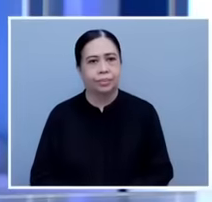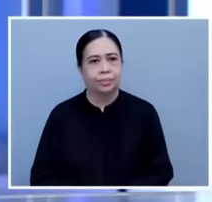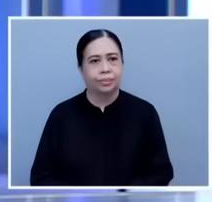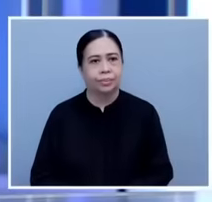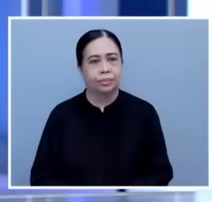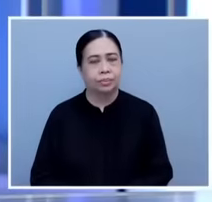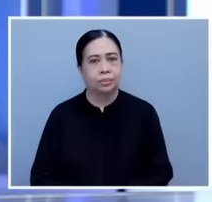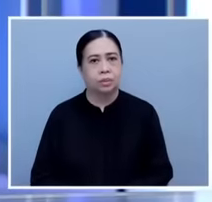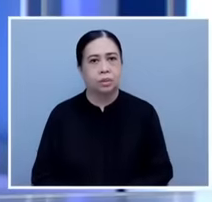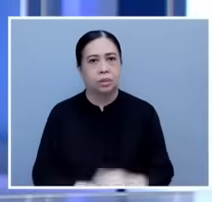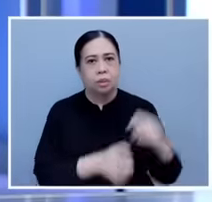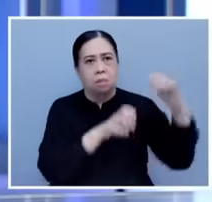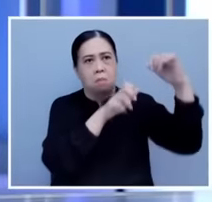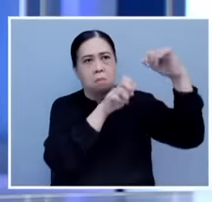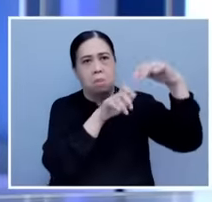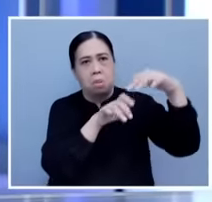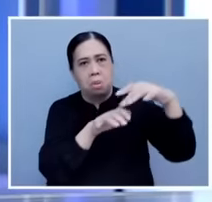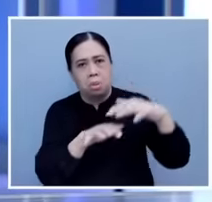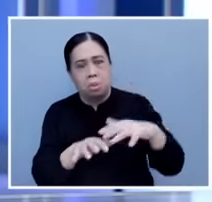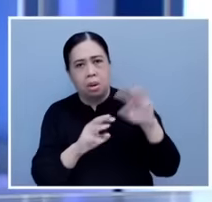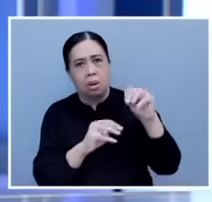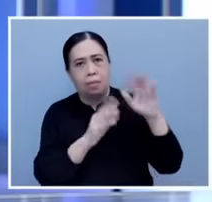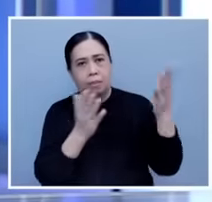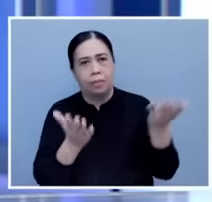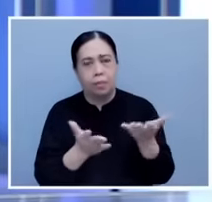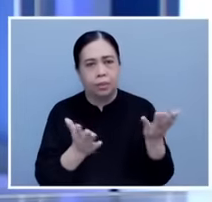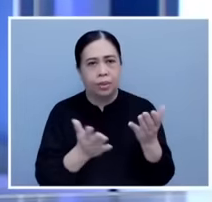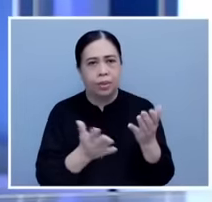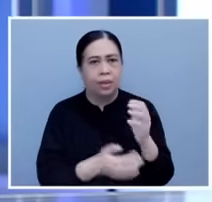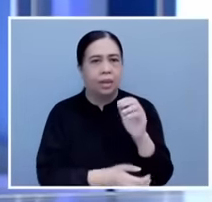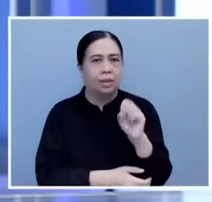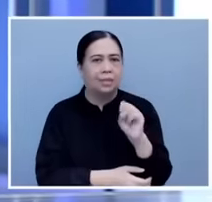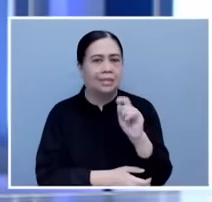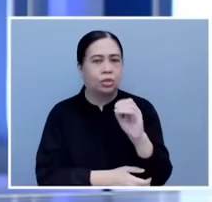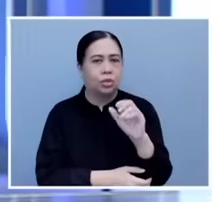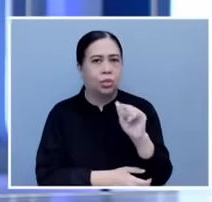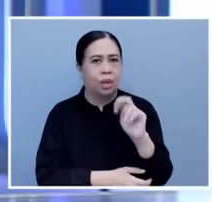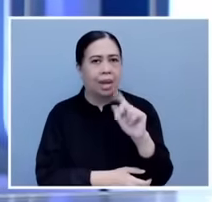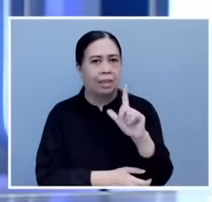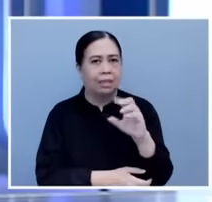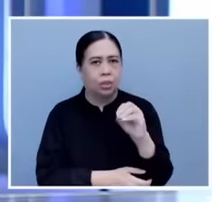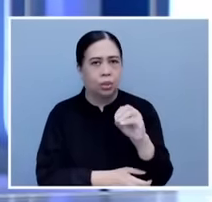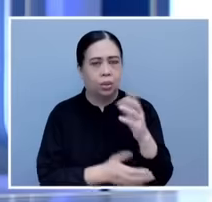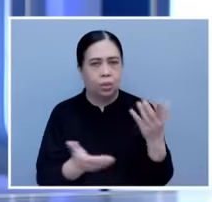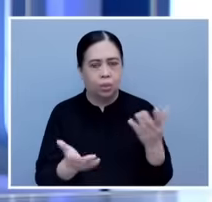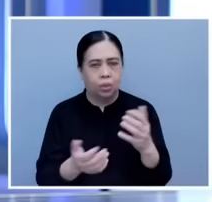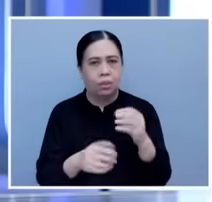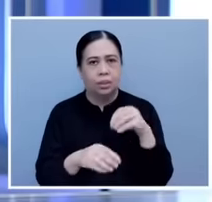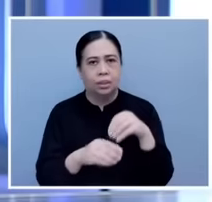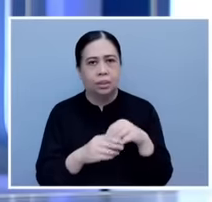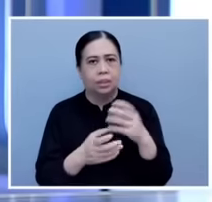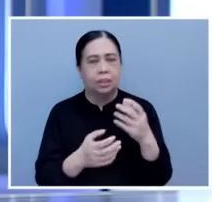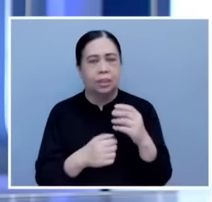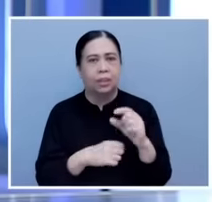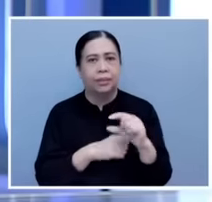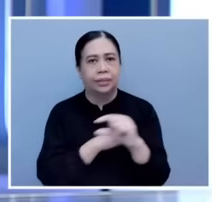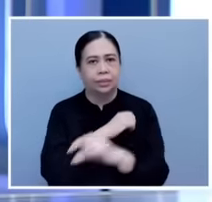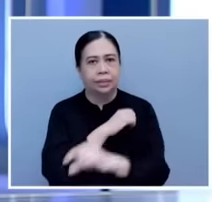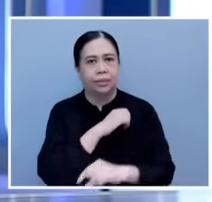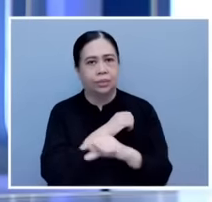Gumuho po ang malaking bahagi ng bundok sa Sitio Angelo, Barangay Umiray, General Nacar, Quezon, Martes ng